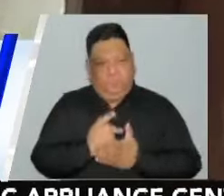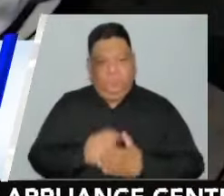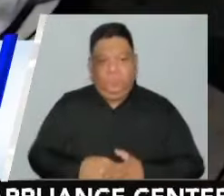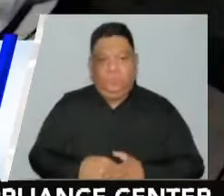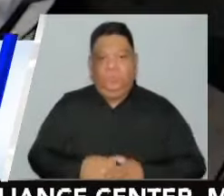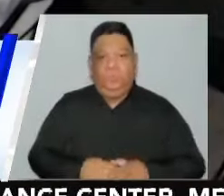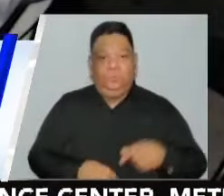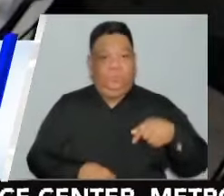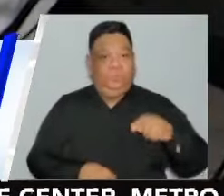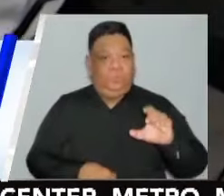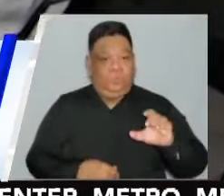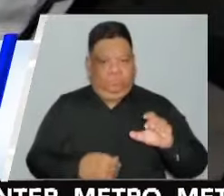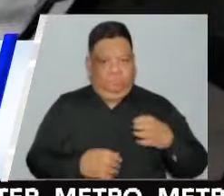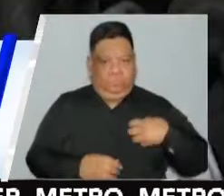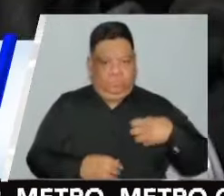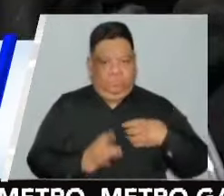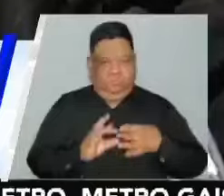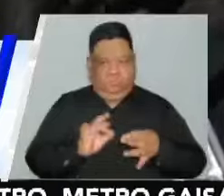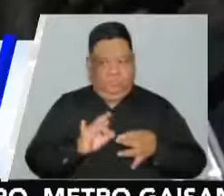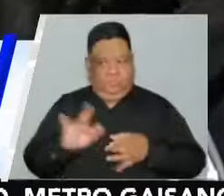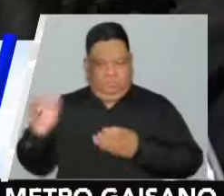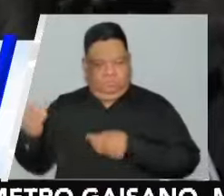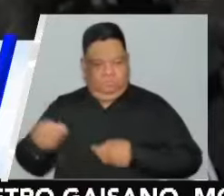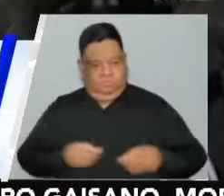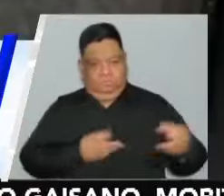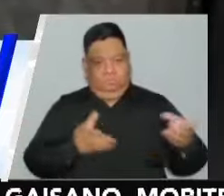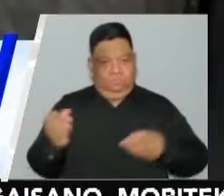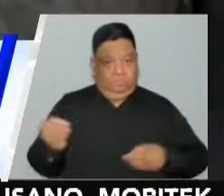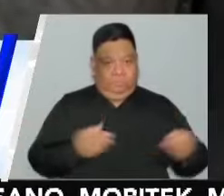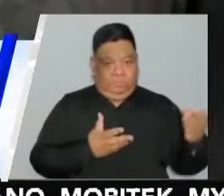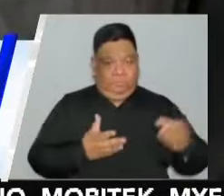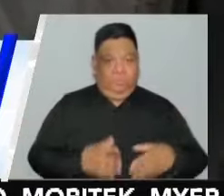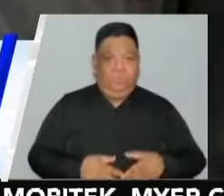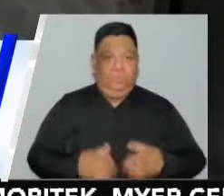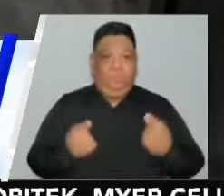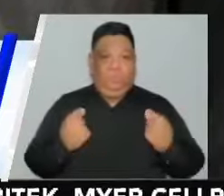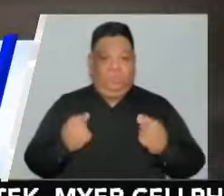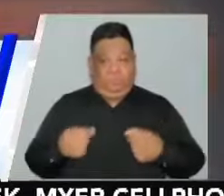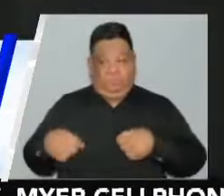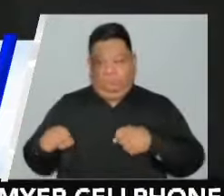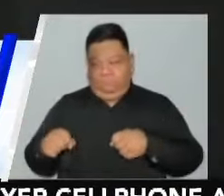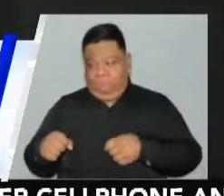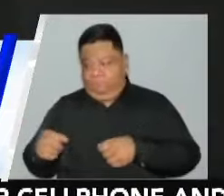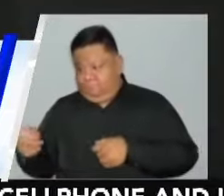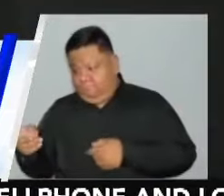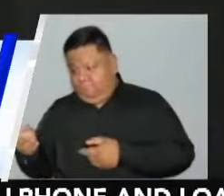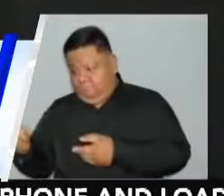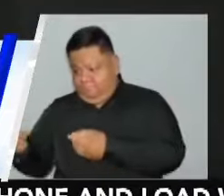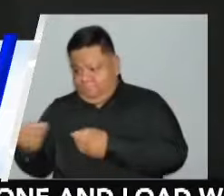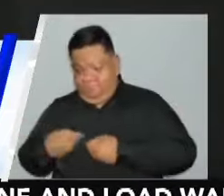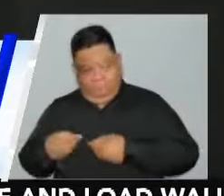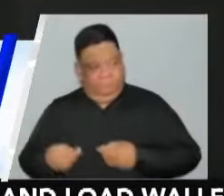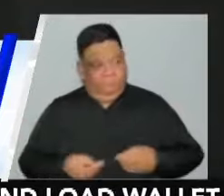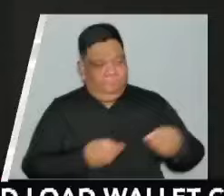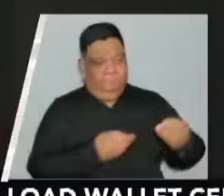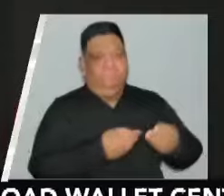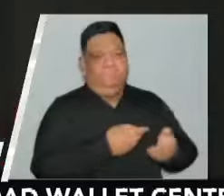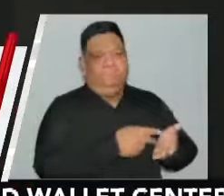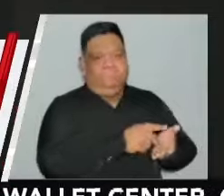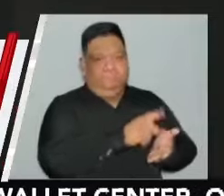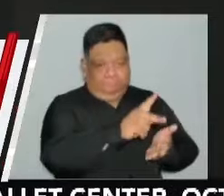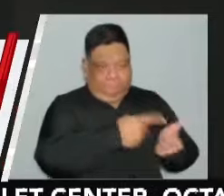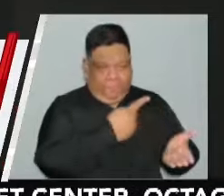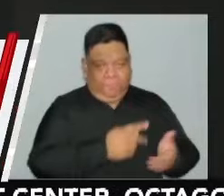Rivera. Isasakay niya mga binibentahan niya papunta sa supplier nito ng droga para magbayad. Magkikita muna silang daw, tapos yung